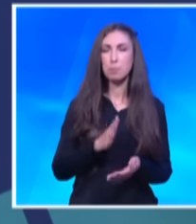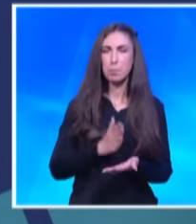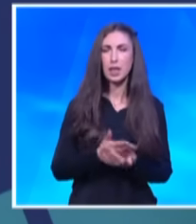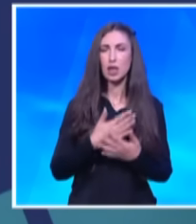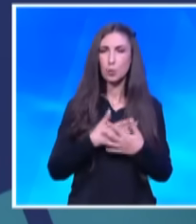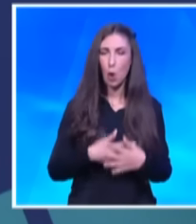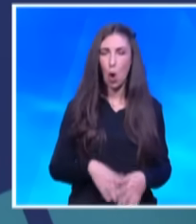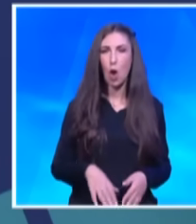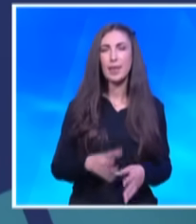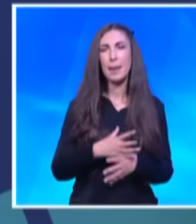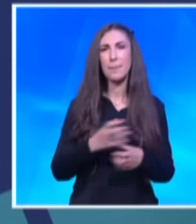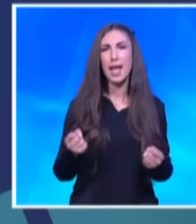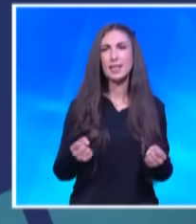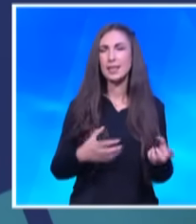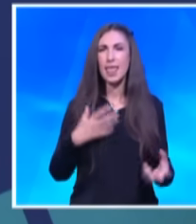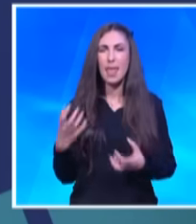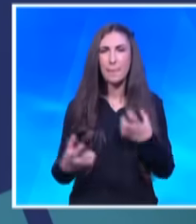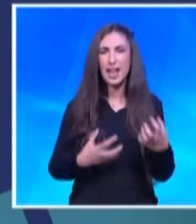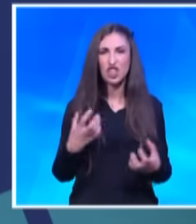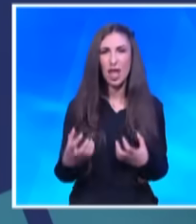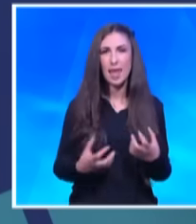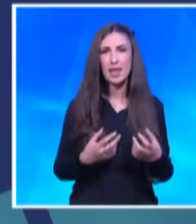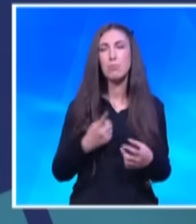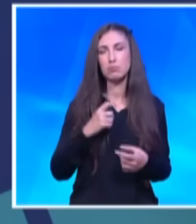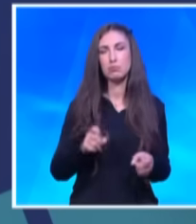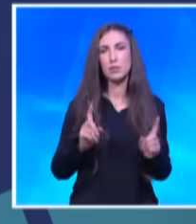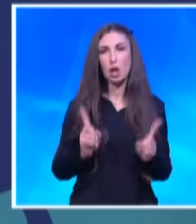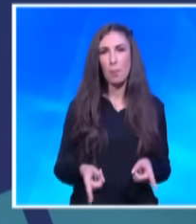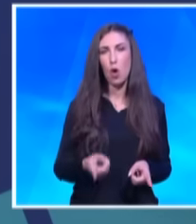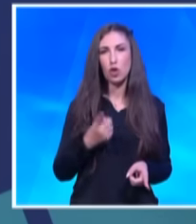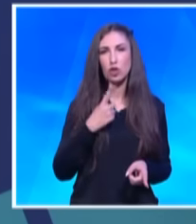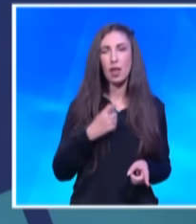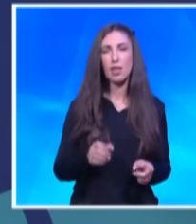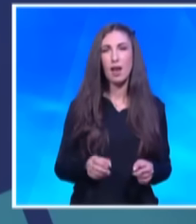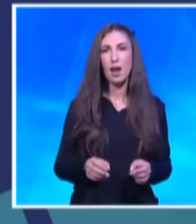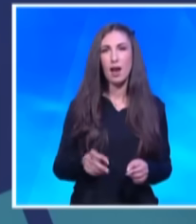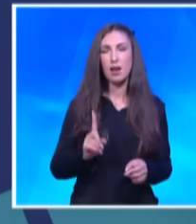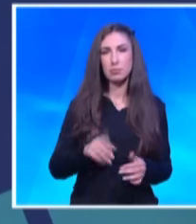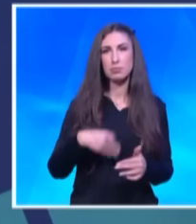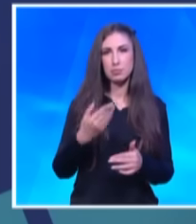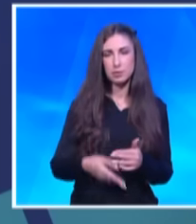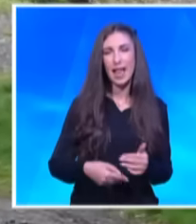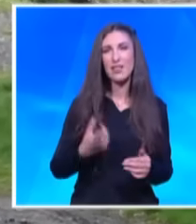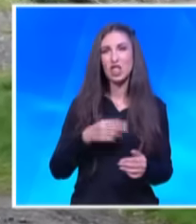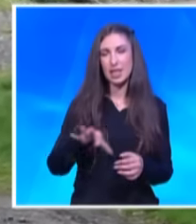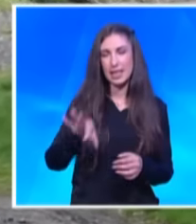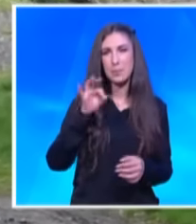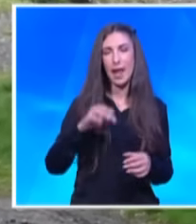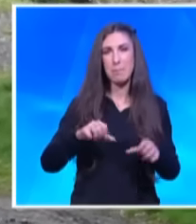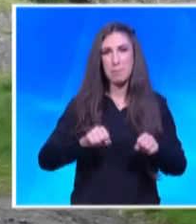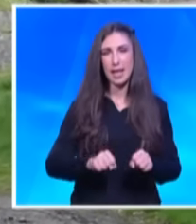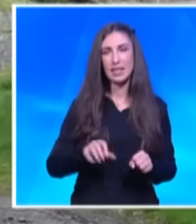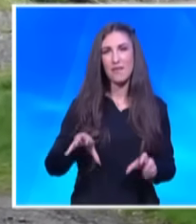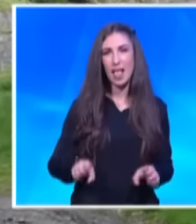спокойно, без излишно напрежение, за да може да се конституира следващата местна власт, такава